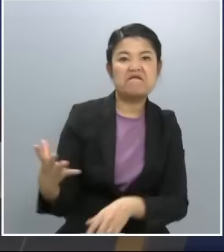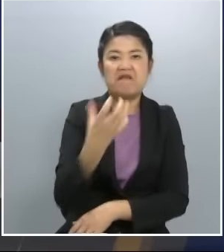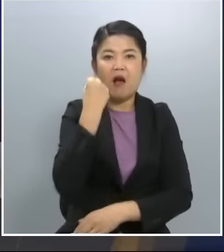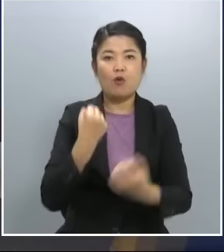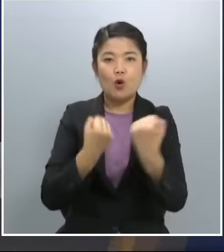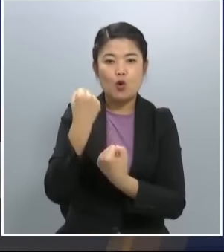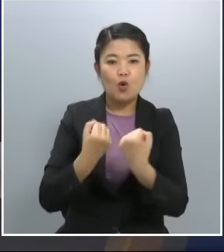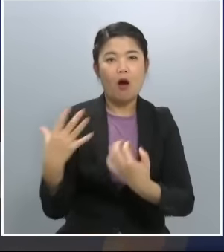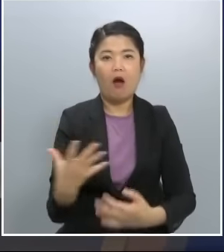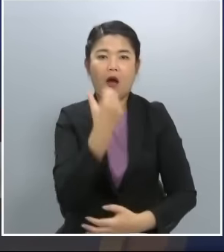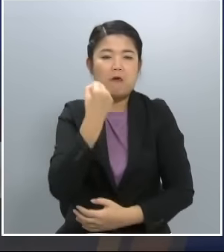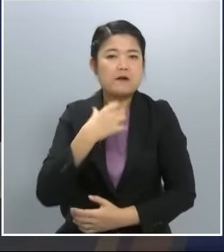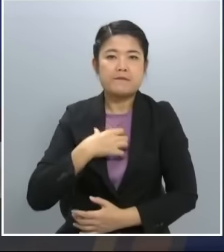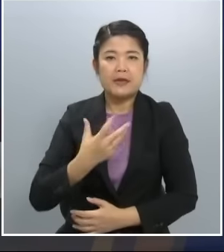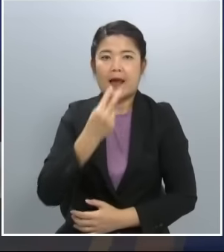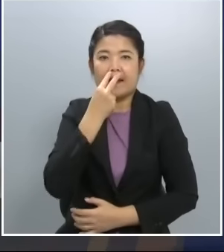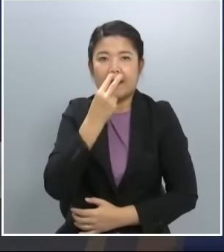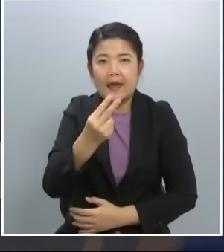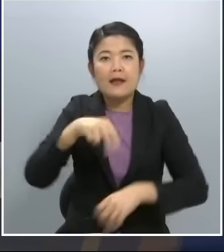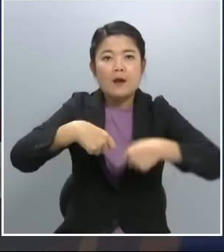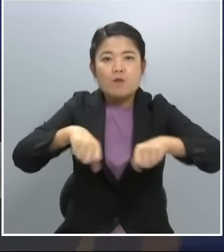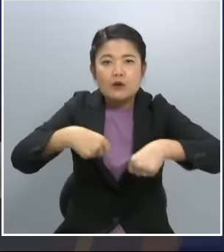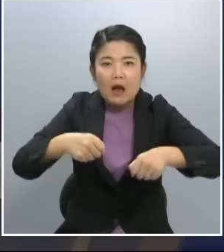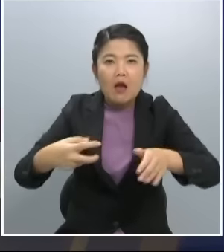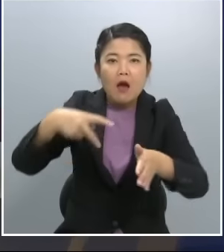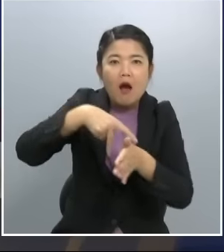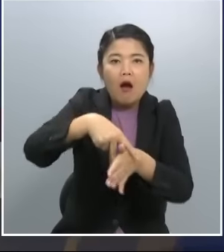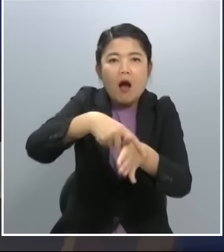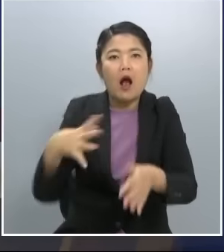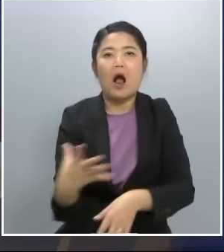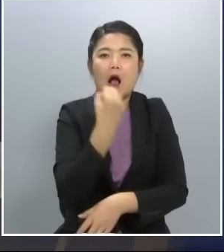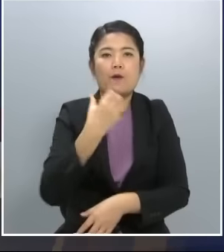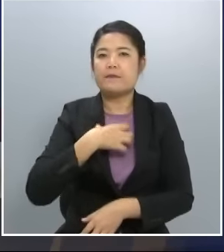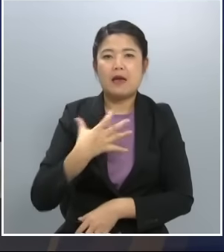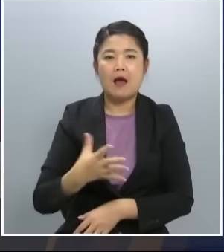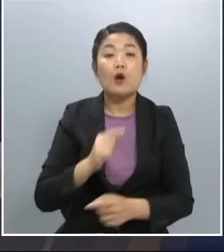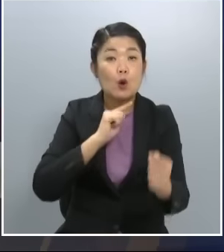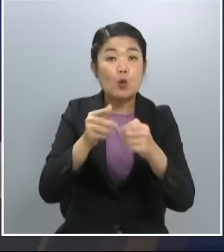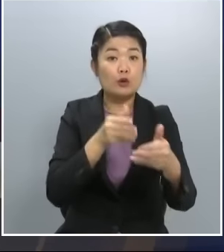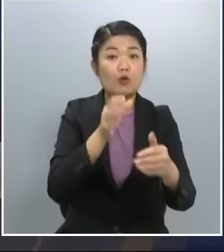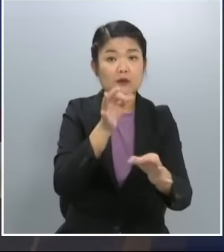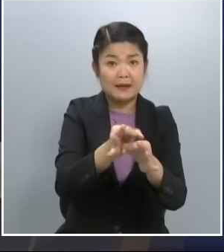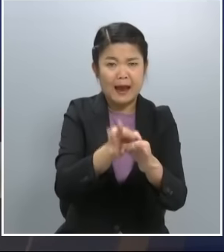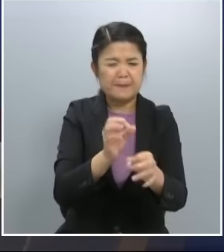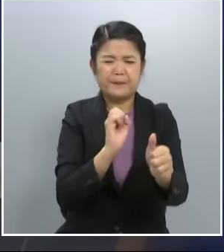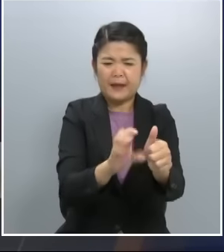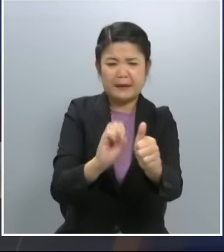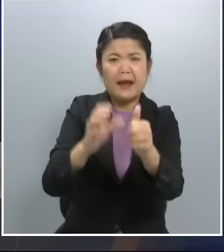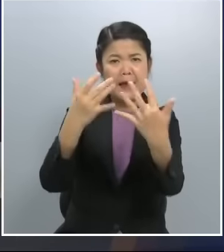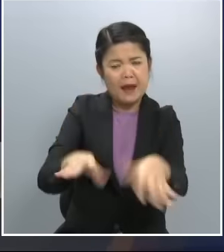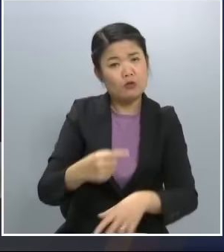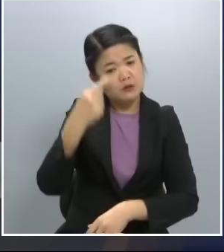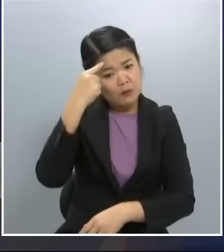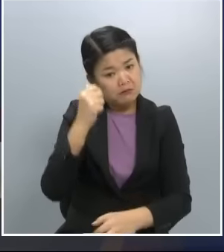ที่ต้องขับไปทำงานยึดมอเตอร์ไซค์ที่ต้องขับไปทำกินเคยคุยกับธนาคารได้แนะนำไปว่าเป็นไปได้ไ